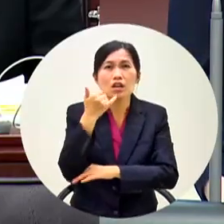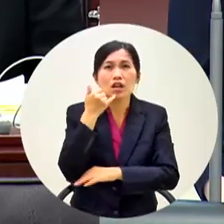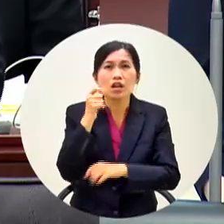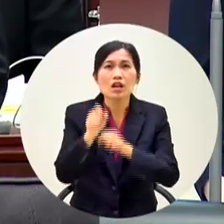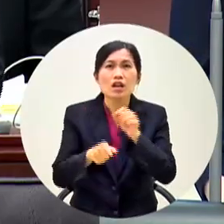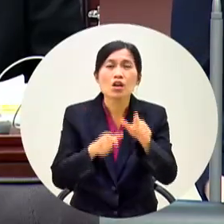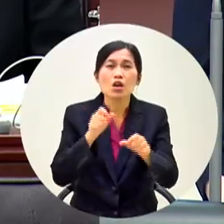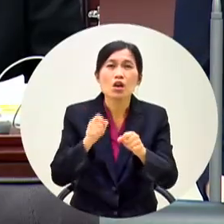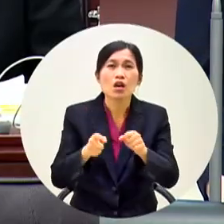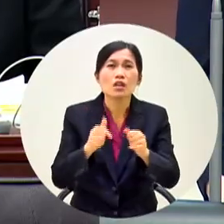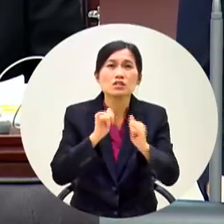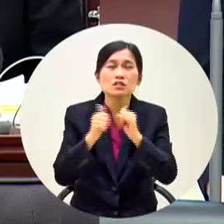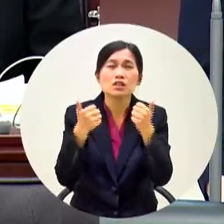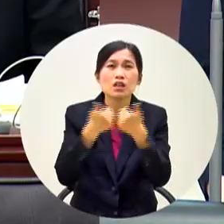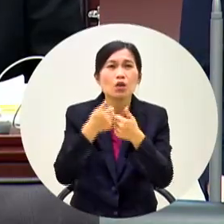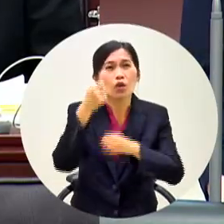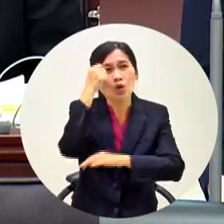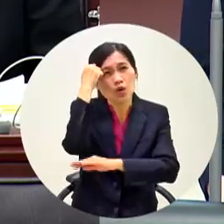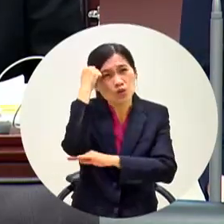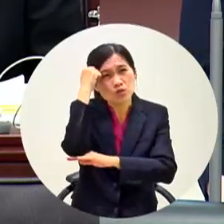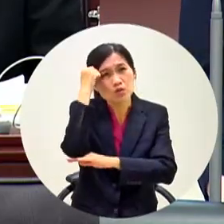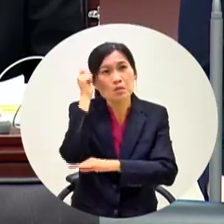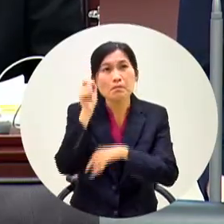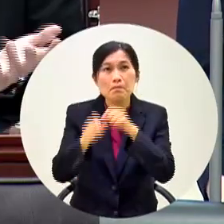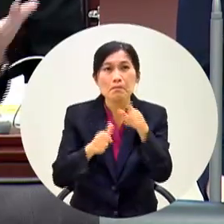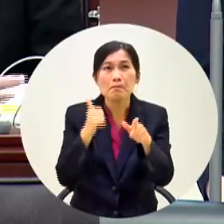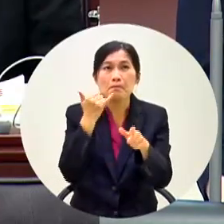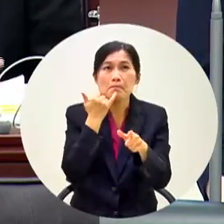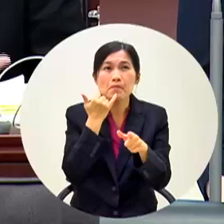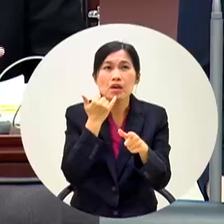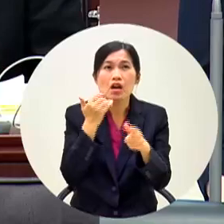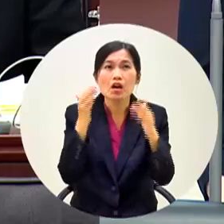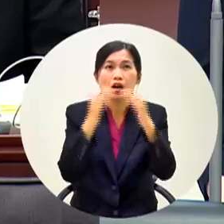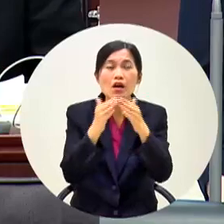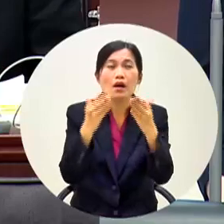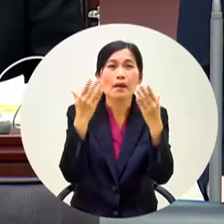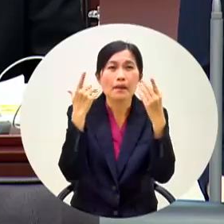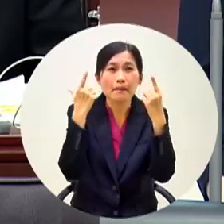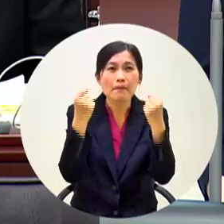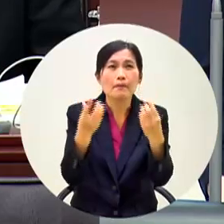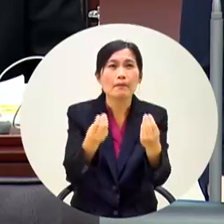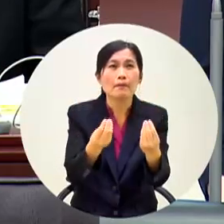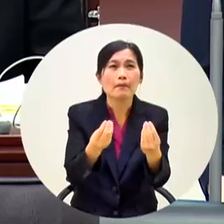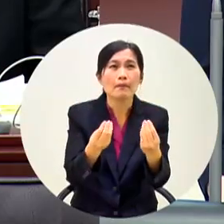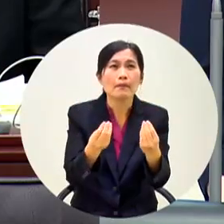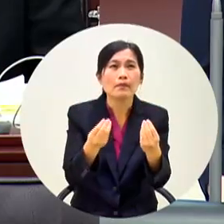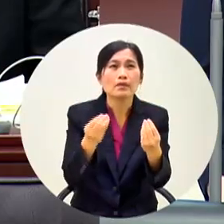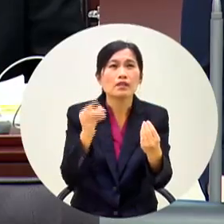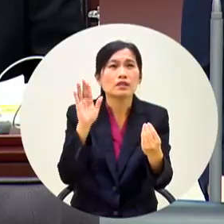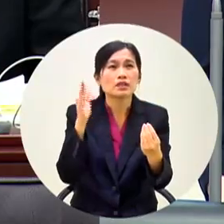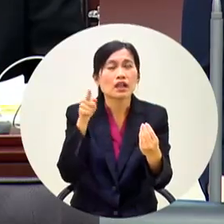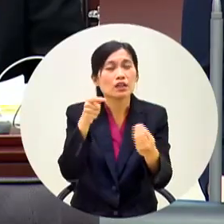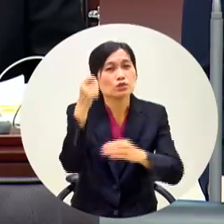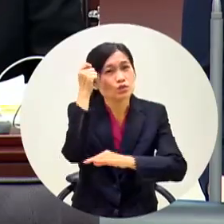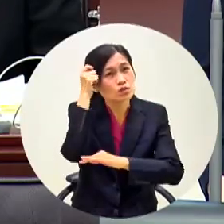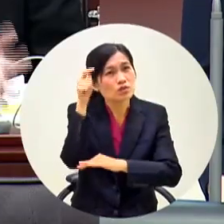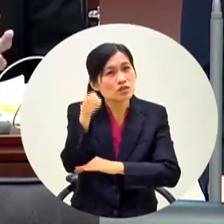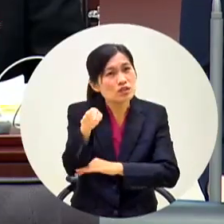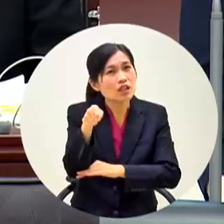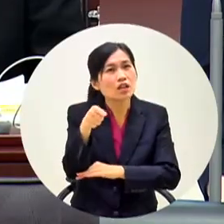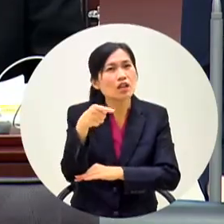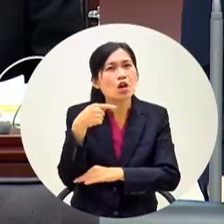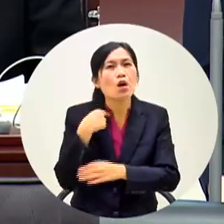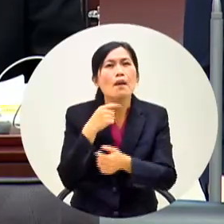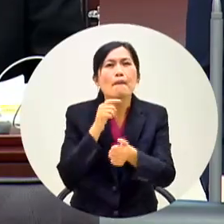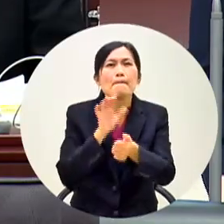宅， 社会住宅他一都不出，一本来都不出啊，但一到底下嘛，对不对？所以他嘛爱改也居住